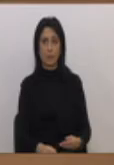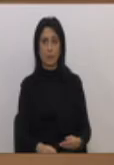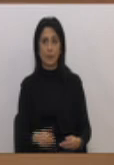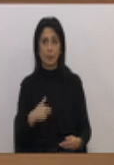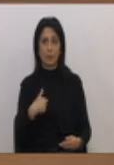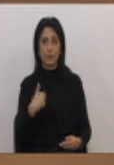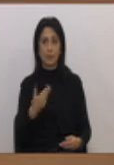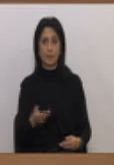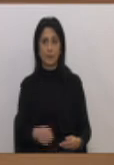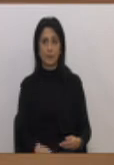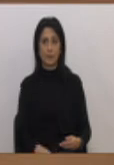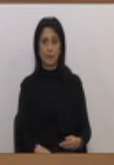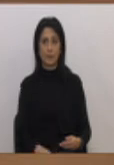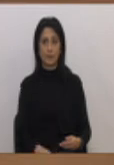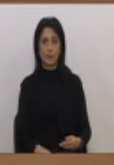მოგესალმებით.